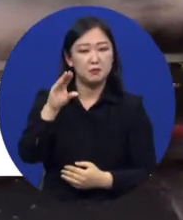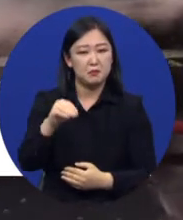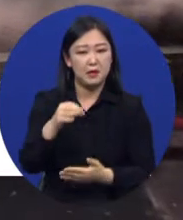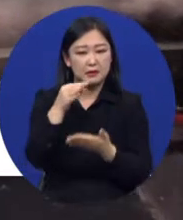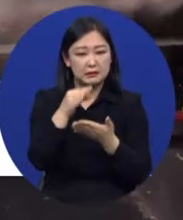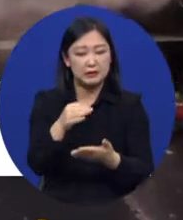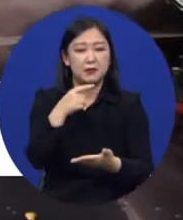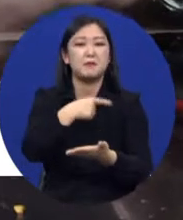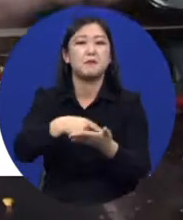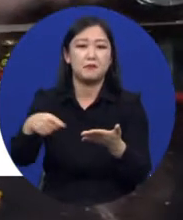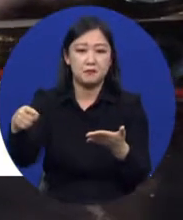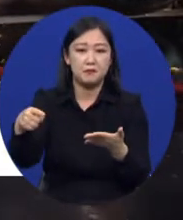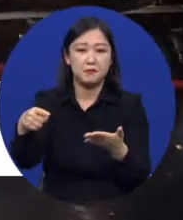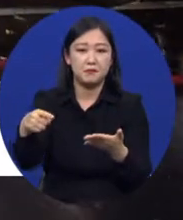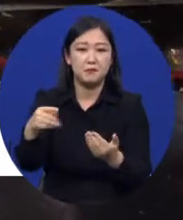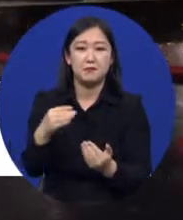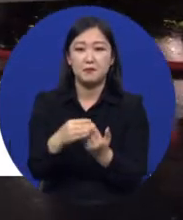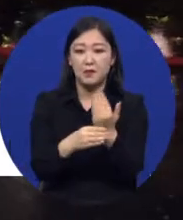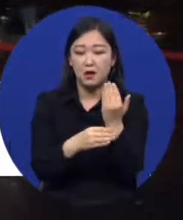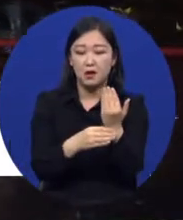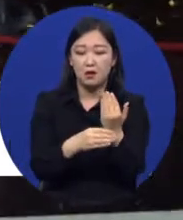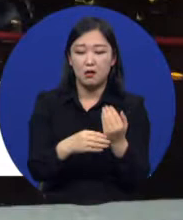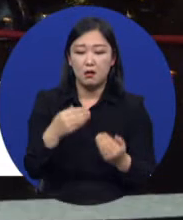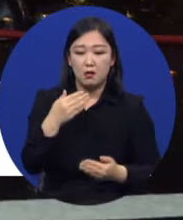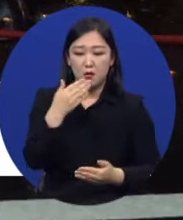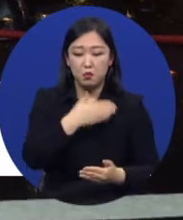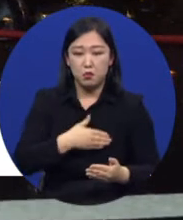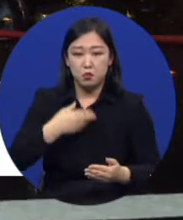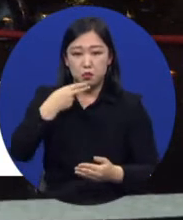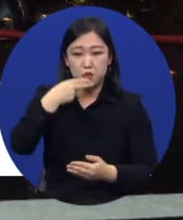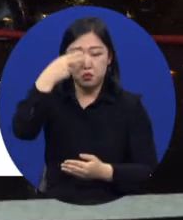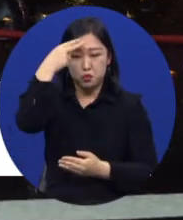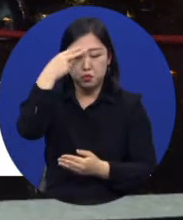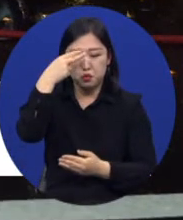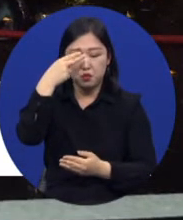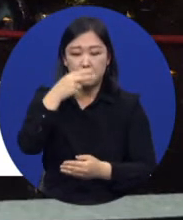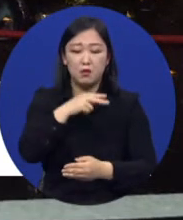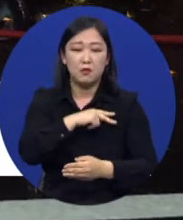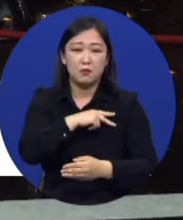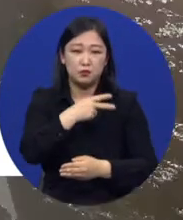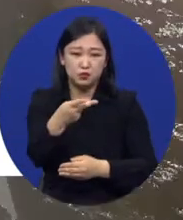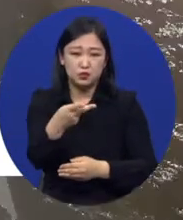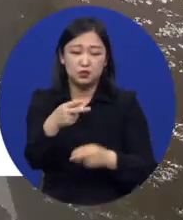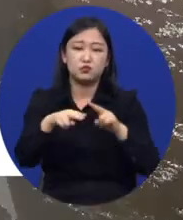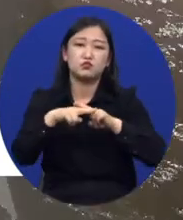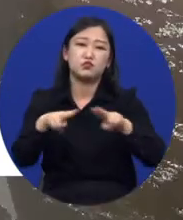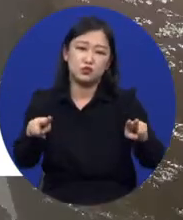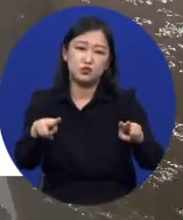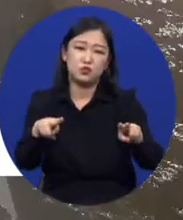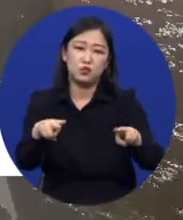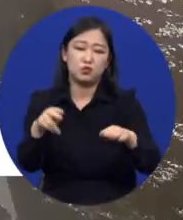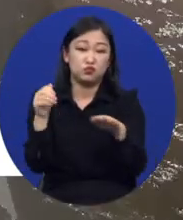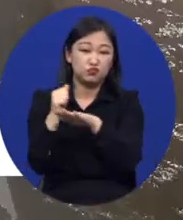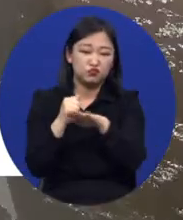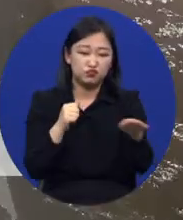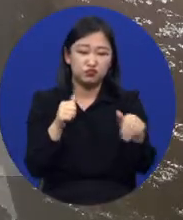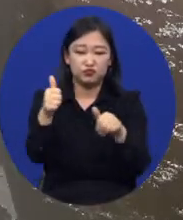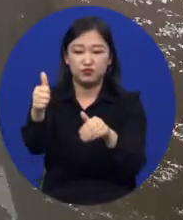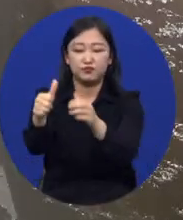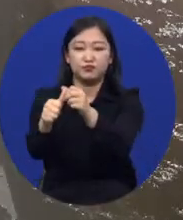재산피해가 났습니다 경찰은 혈중 알콜농도 가 면허취소 수준 의 상태로 온전한 a 씨를 입건 애